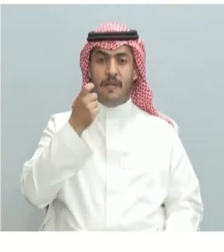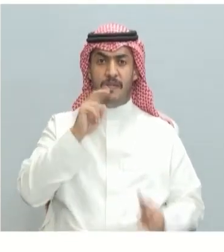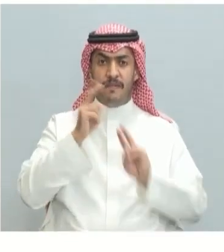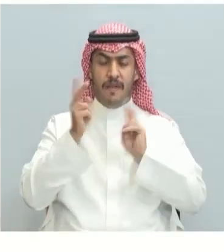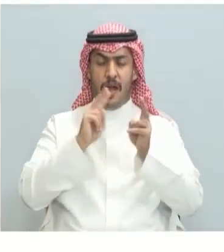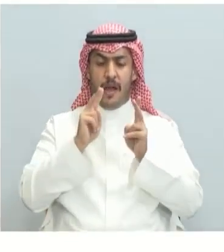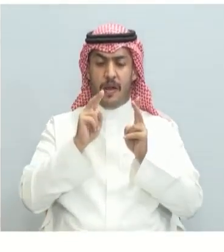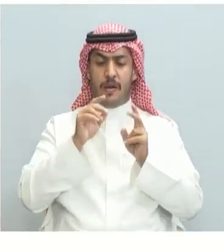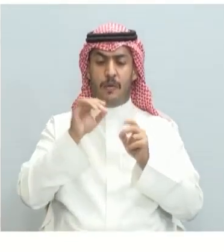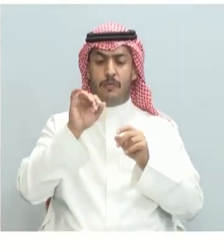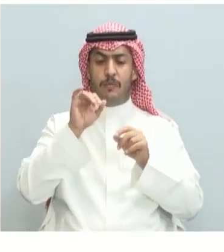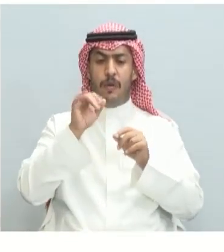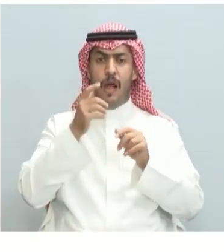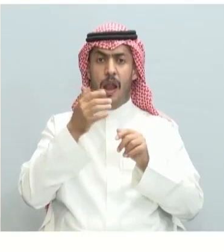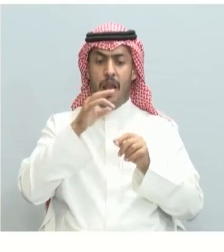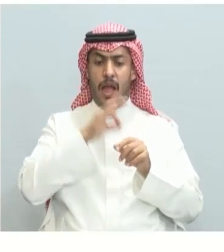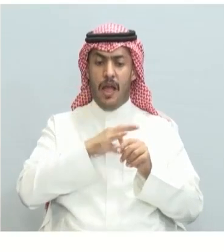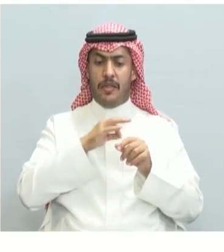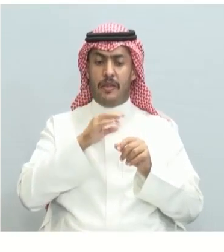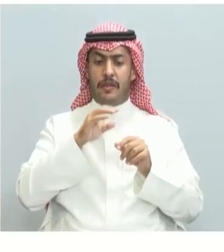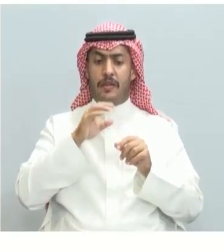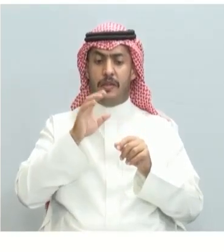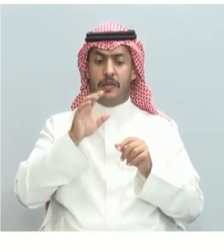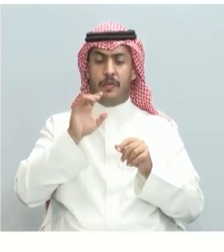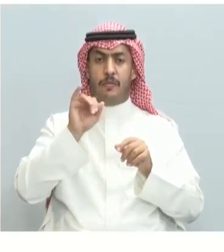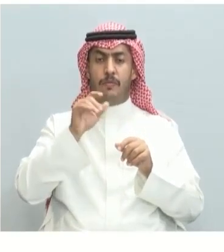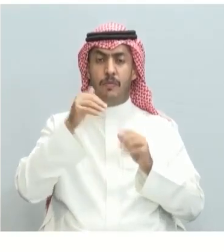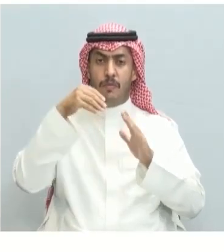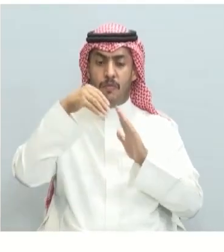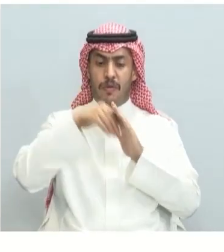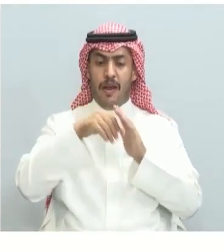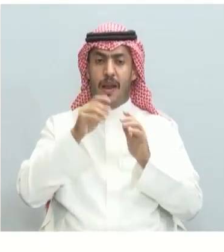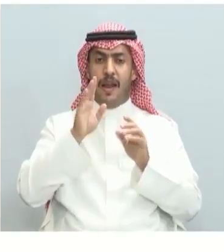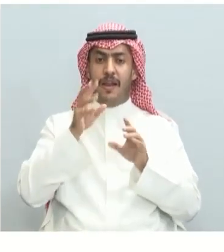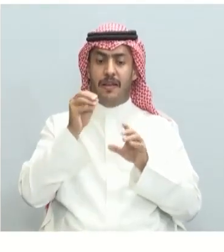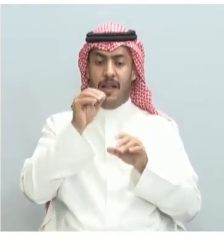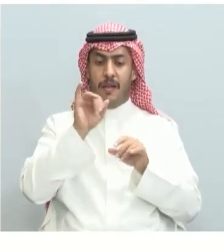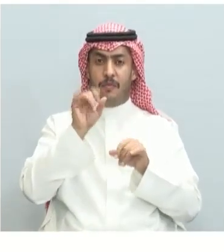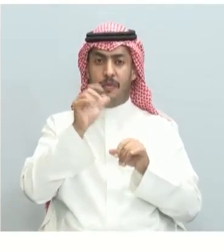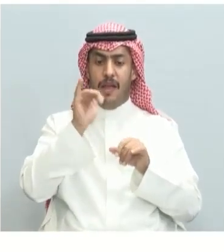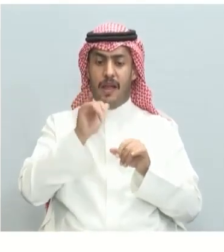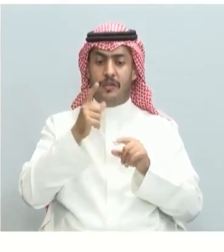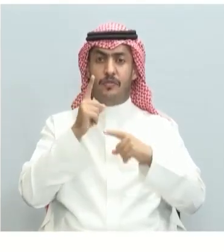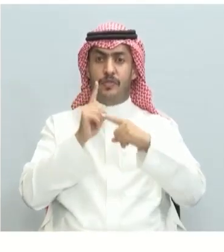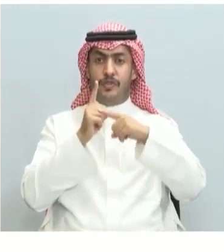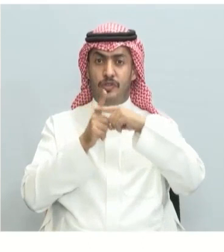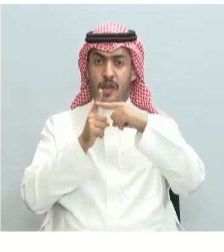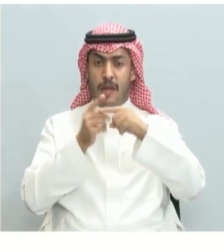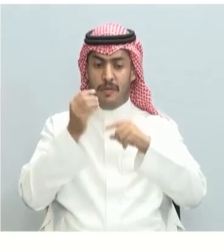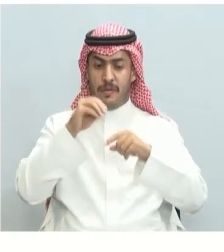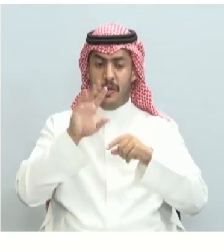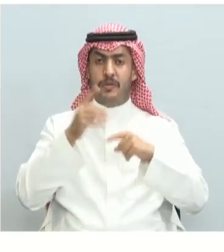بين منحنى العائد ولدي هنا ثلاثه انواع من منحنى العائد منحنى العائد الايجابي ومنحنى